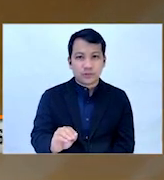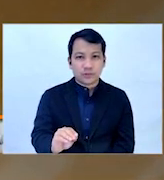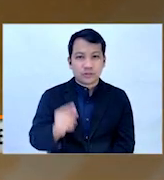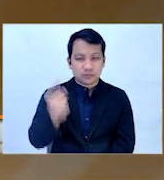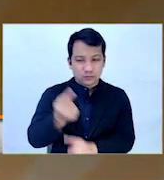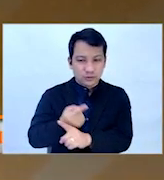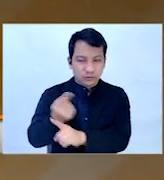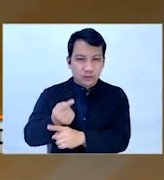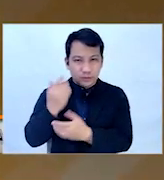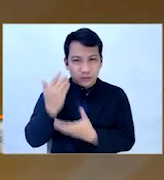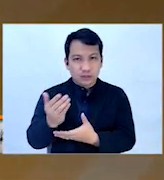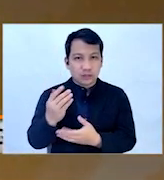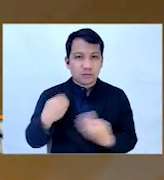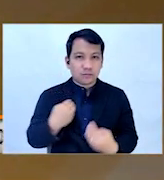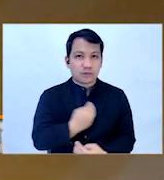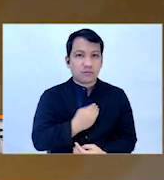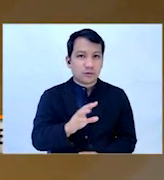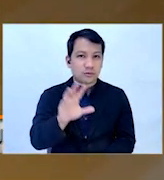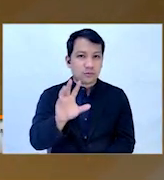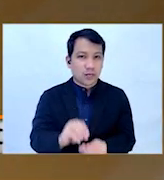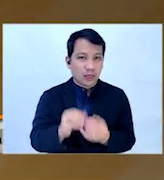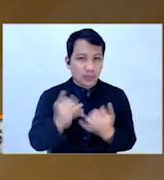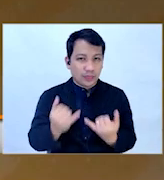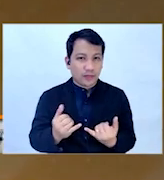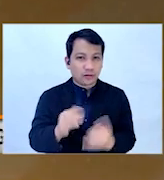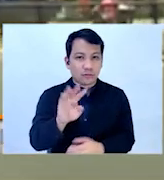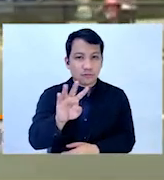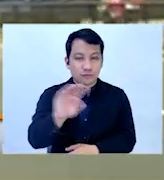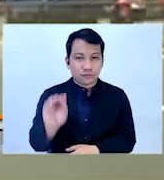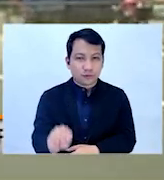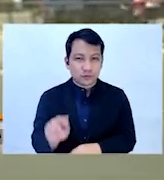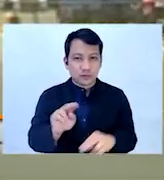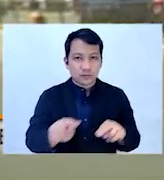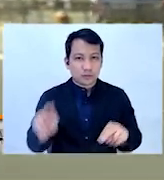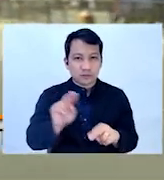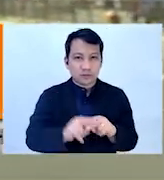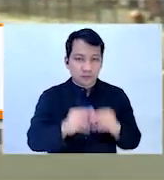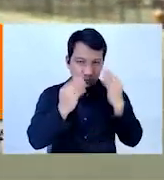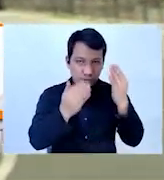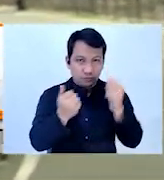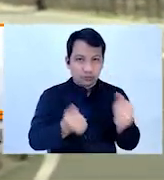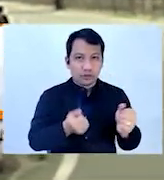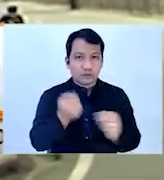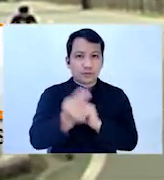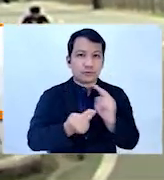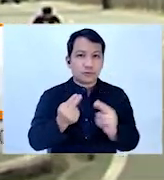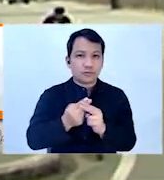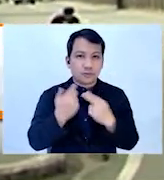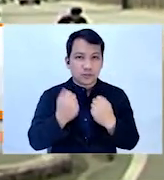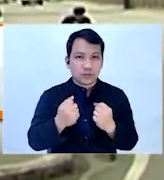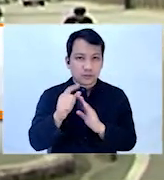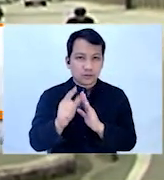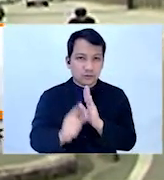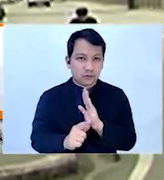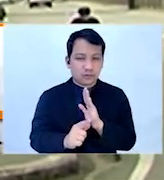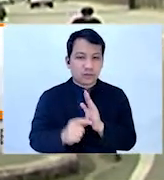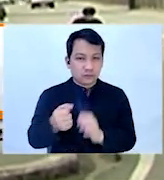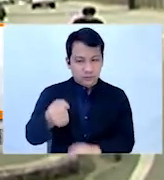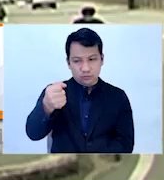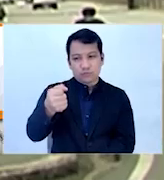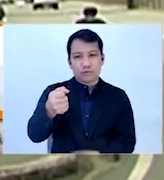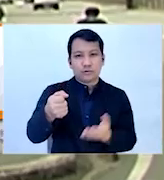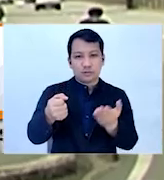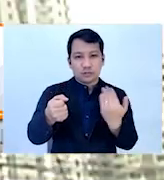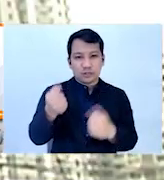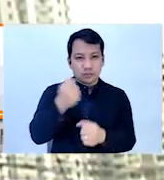bawat membro mula sa kasalukuyang 4%. Alinsunod yan sa Universal Healthcare Law. Sinuspende ang mga contribution hike